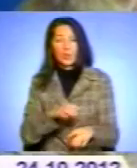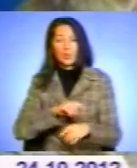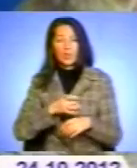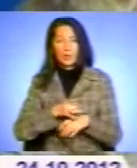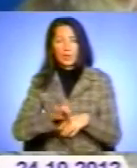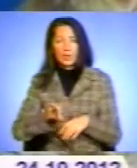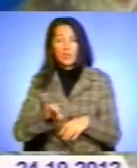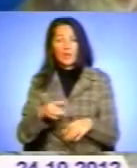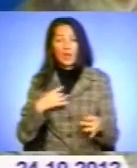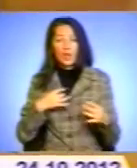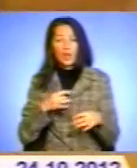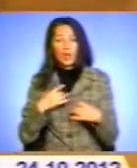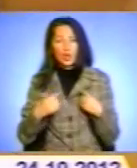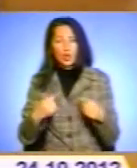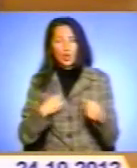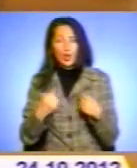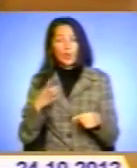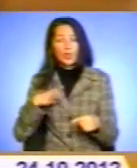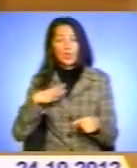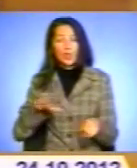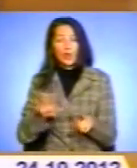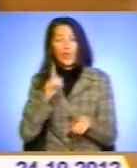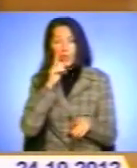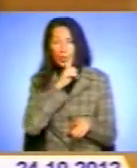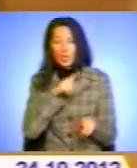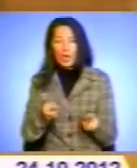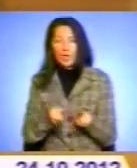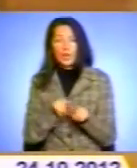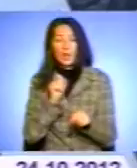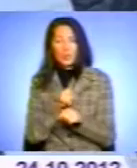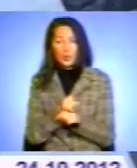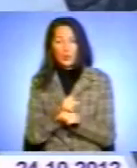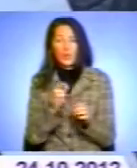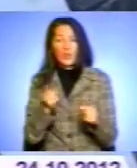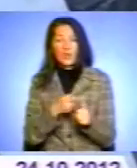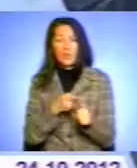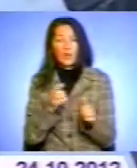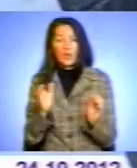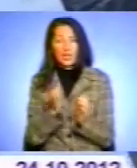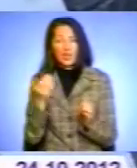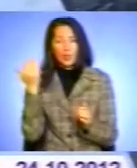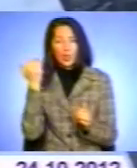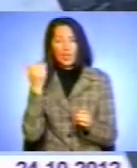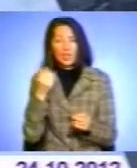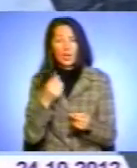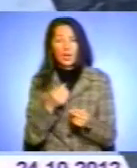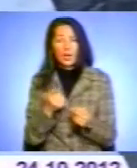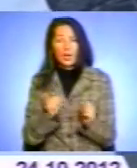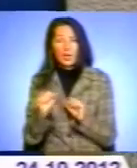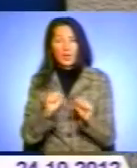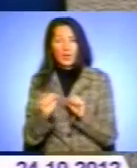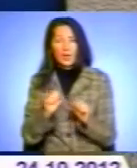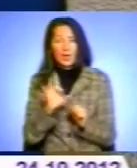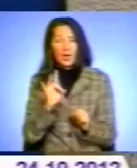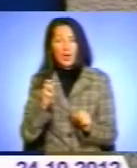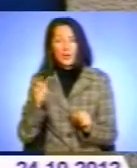надією в очах саме так заповів назвати книжку колишній голова спілки в'язнів-концентраторів Петро Рамський. Автори сподіваються, що